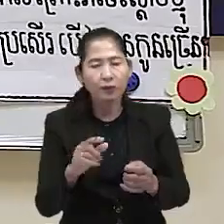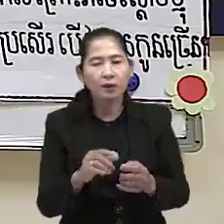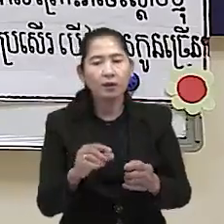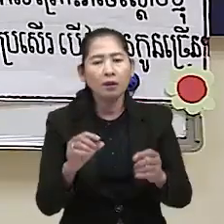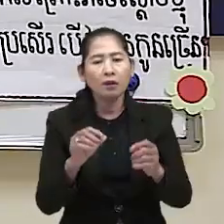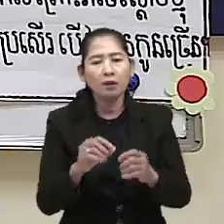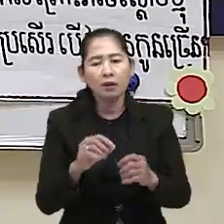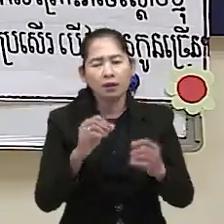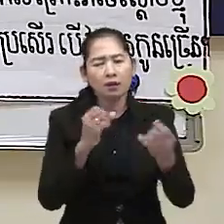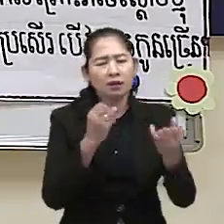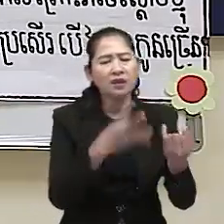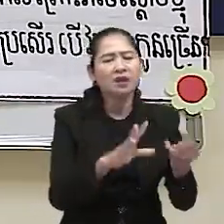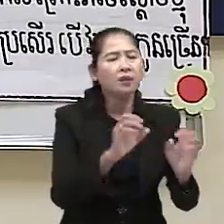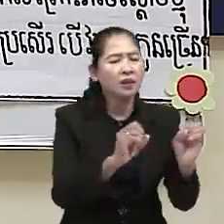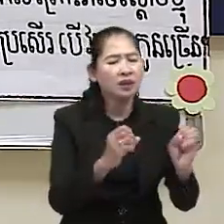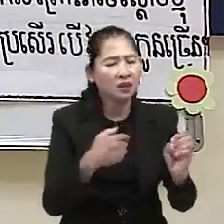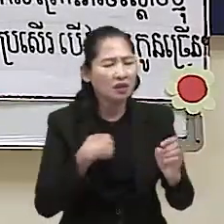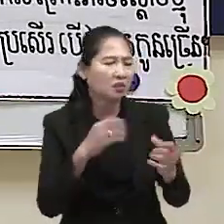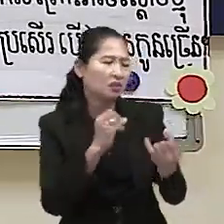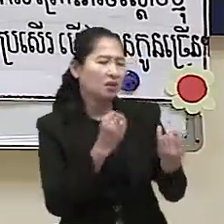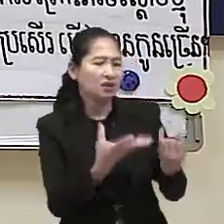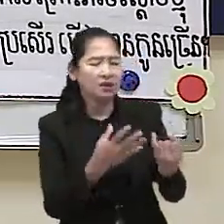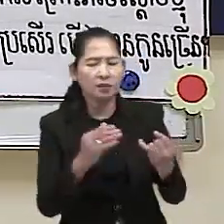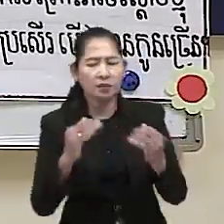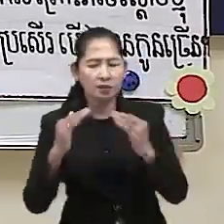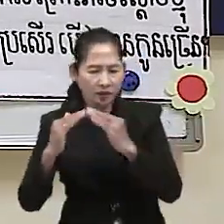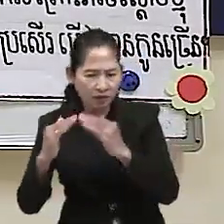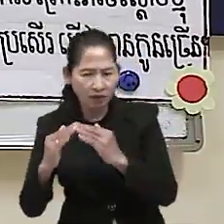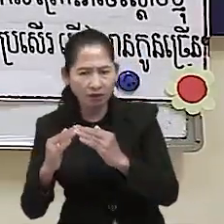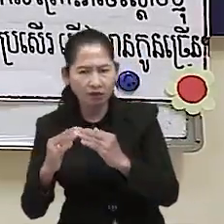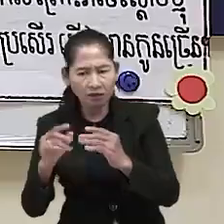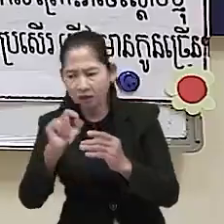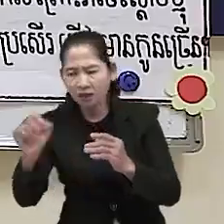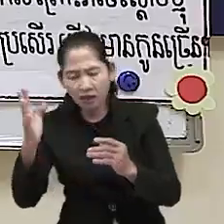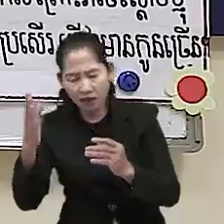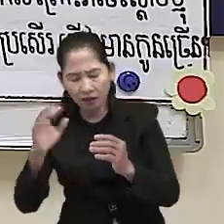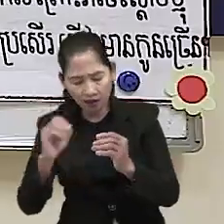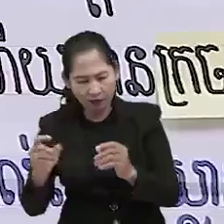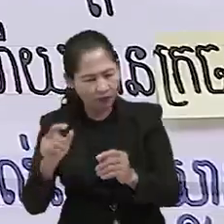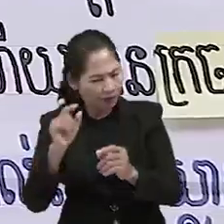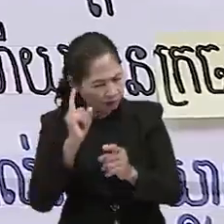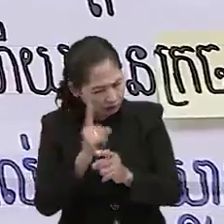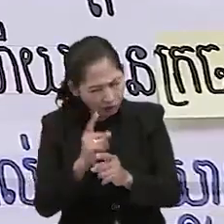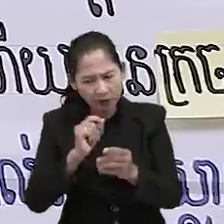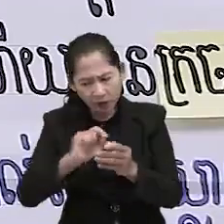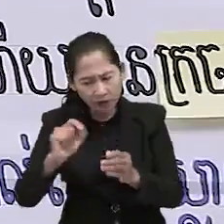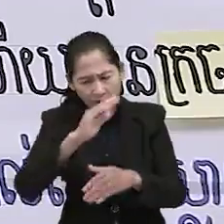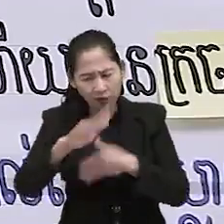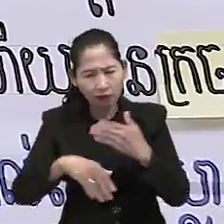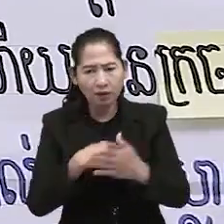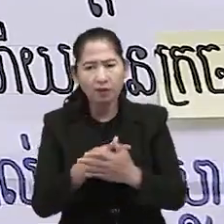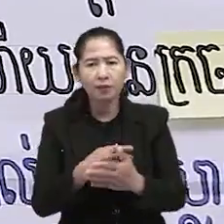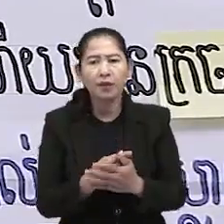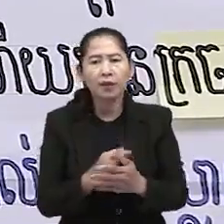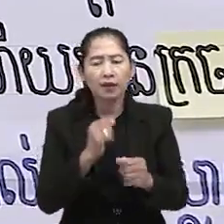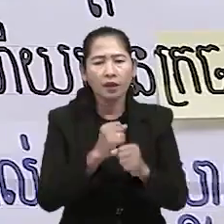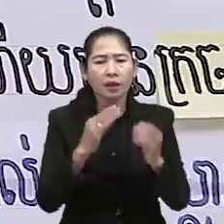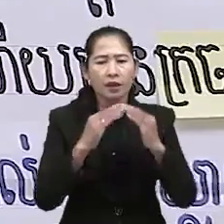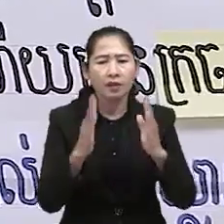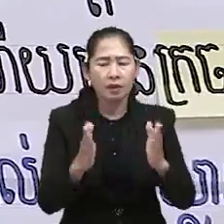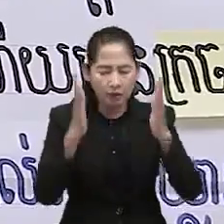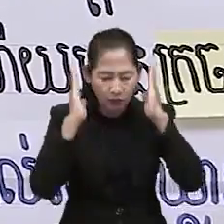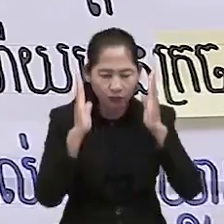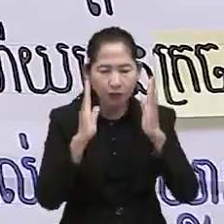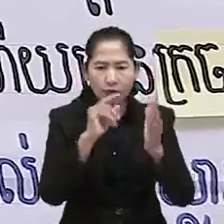ត់មានថាដែរបានចិញ្ចឹមស្រាប់ខ្ញុំអត់ចិញ្ចឹមផងខ្ញុំនៅទីក្រុងអ្នកគ្រូអត់ទេត្រូវតែសរសេរណាកូនណាមកកិច្ចការផ្ទះ